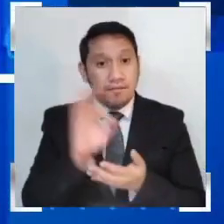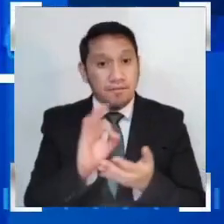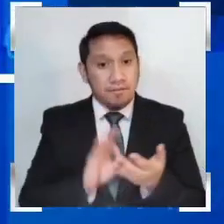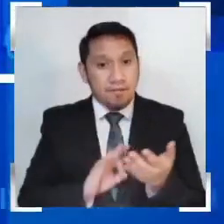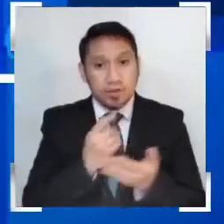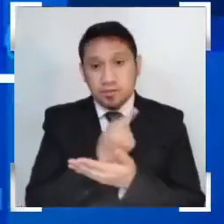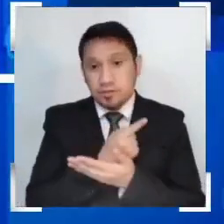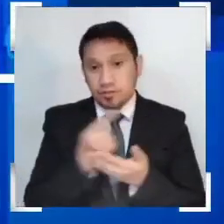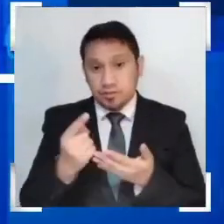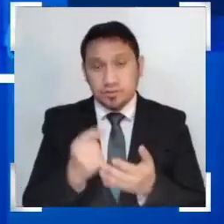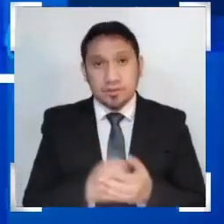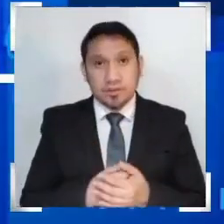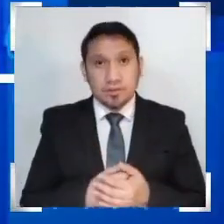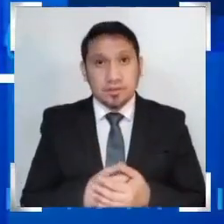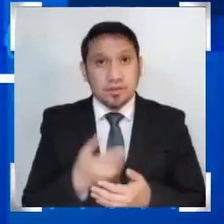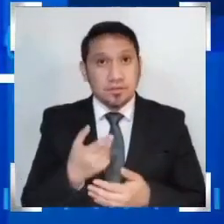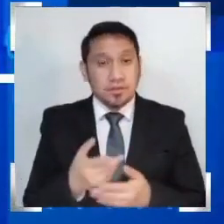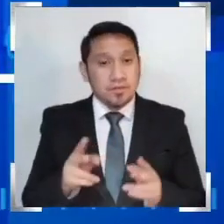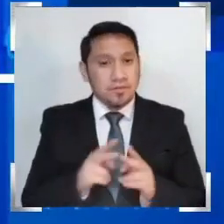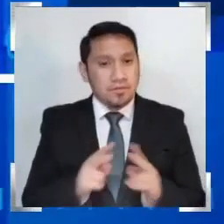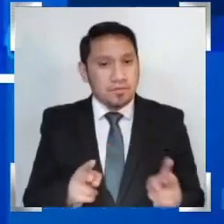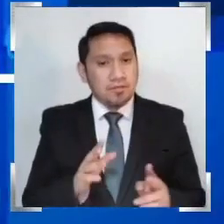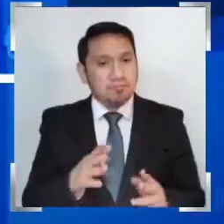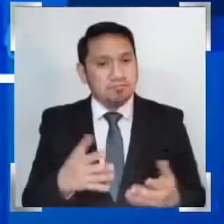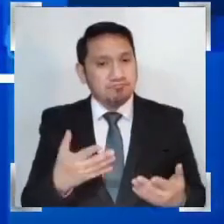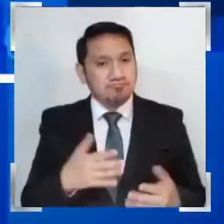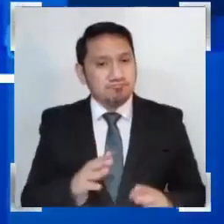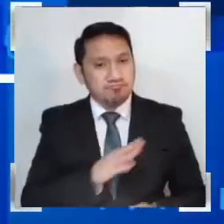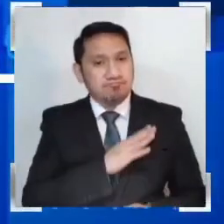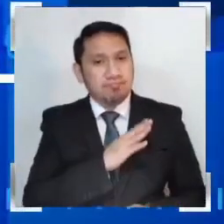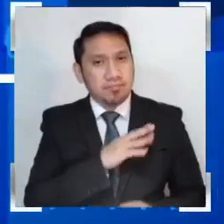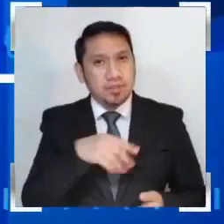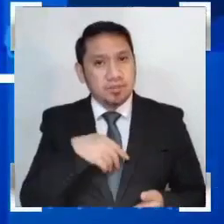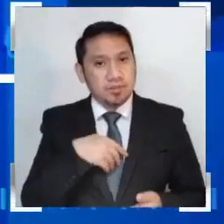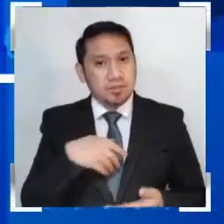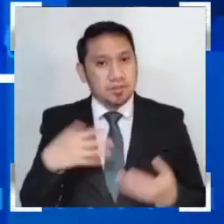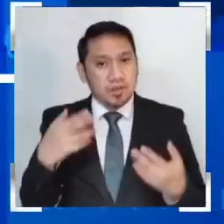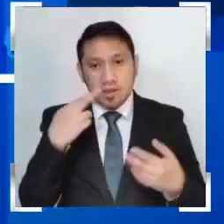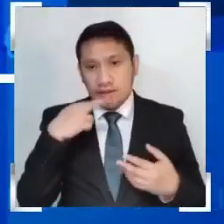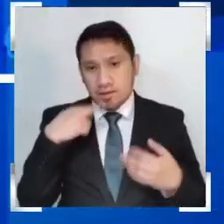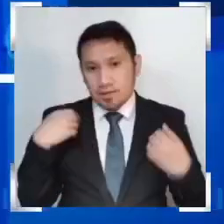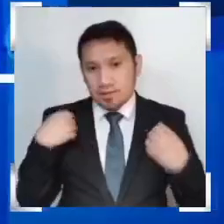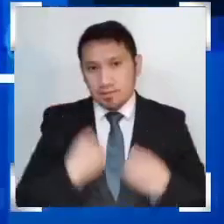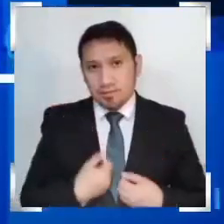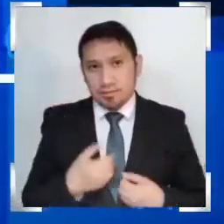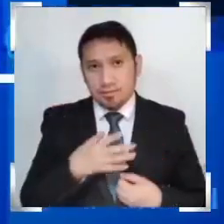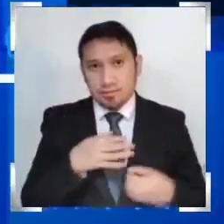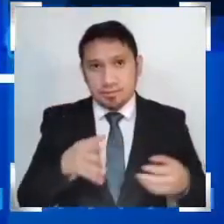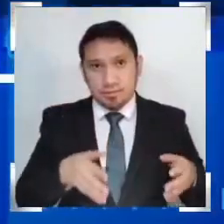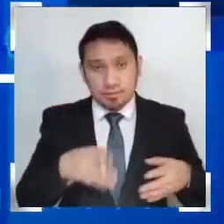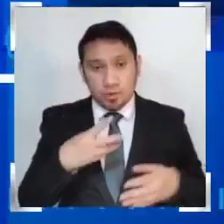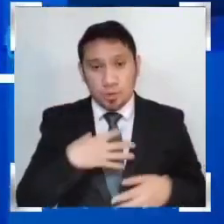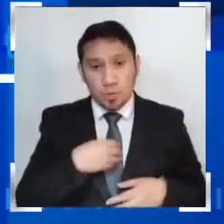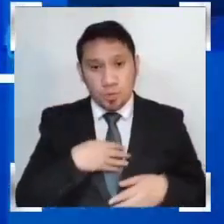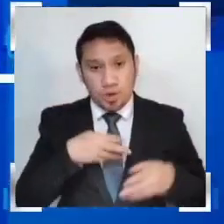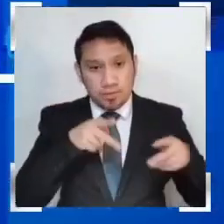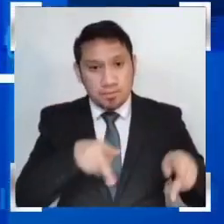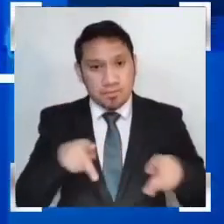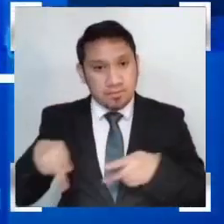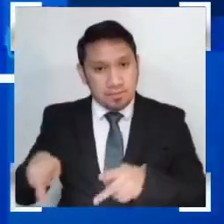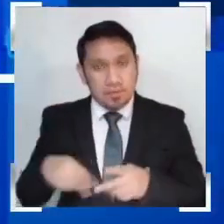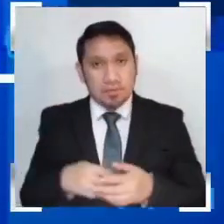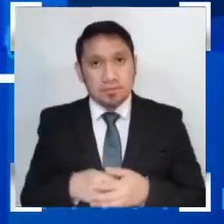at confident si Maine, suot ang red varsity jacket, crop top at white cargo pants. Welcome